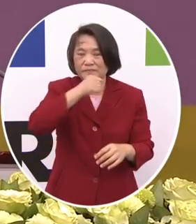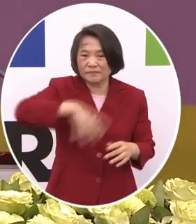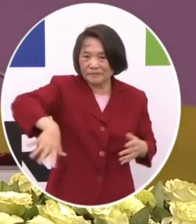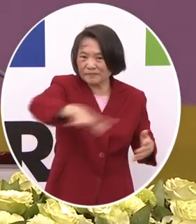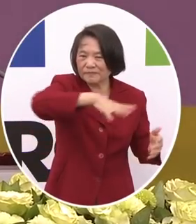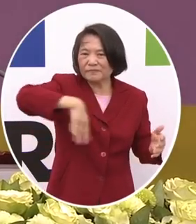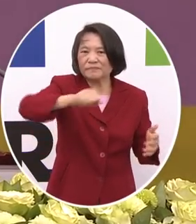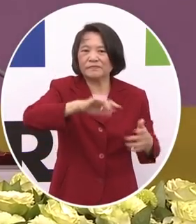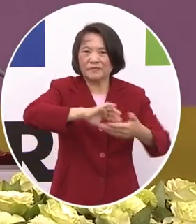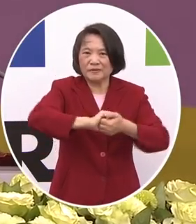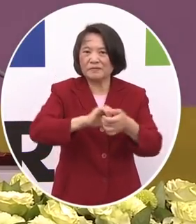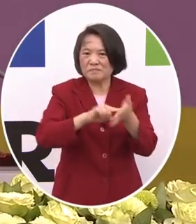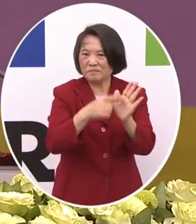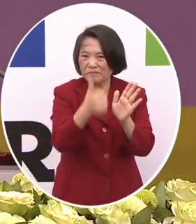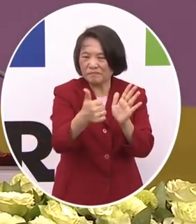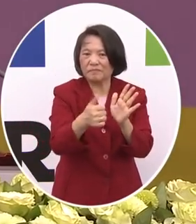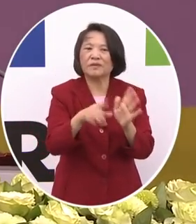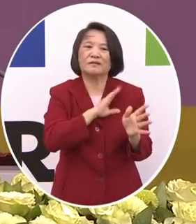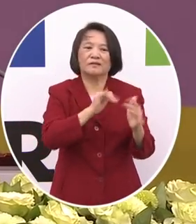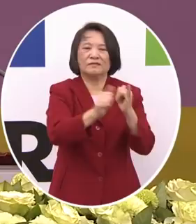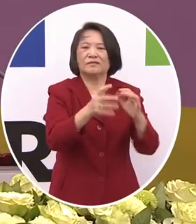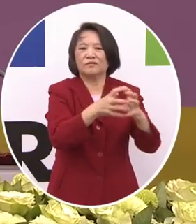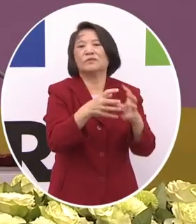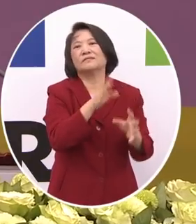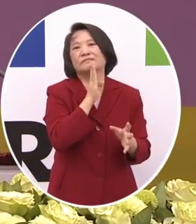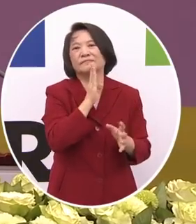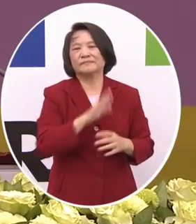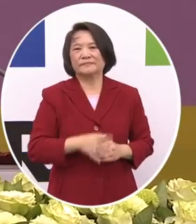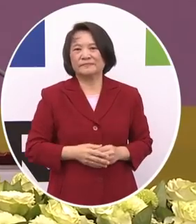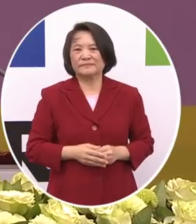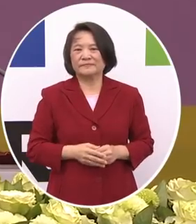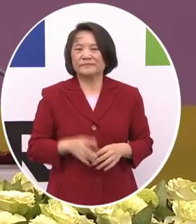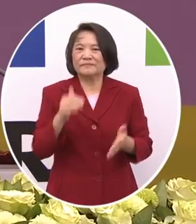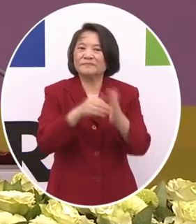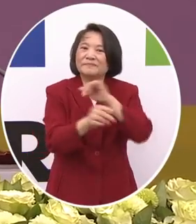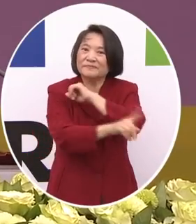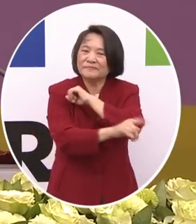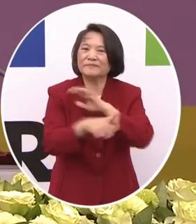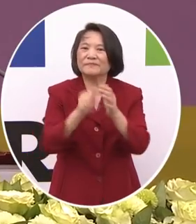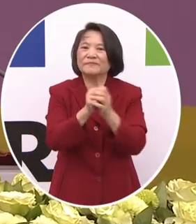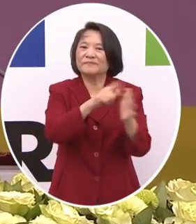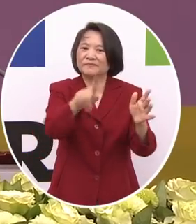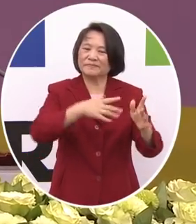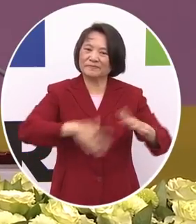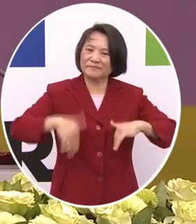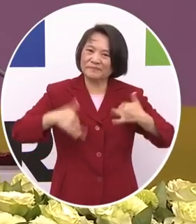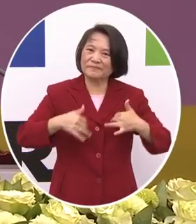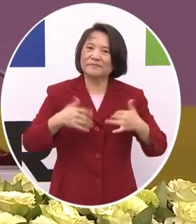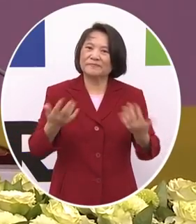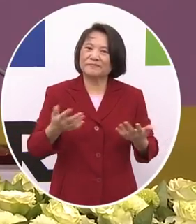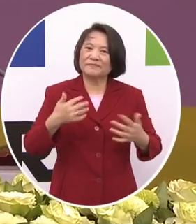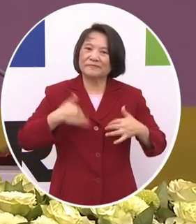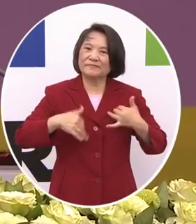的最佳写照。最后我要祝大家身体健康，万